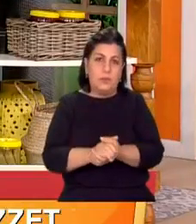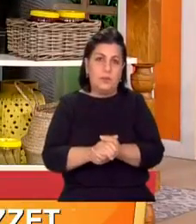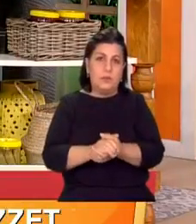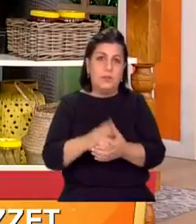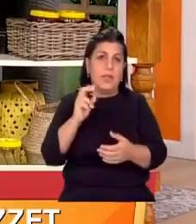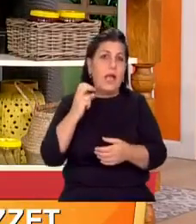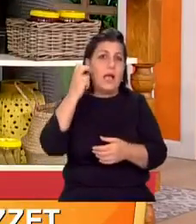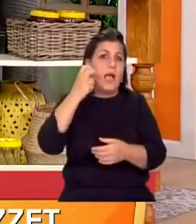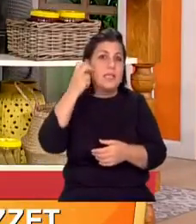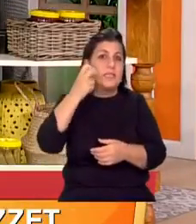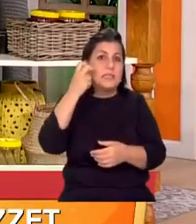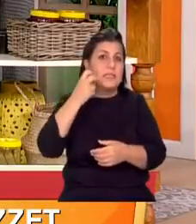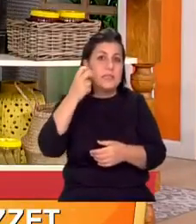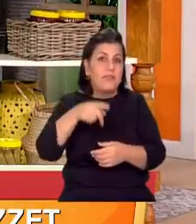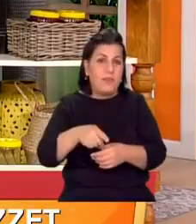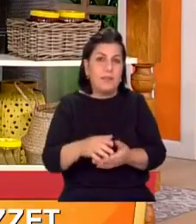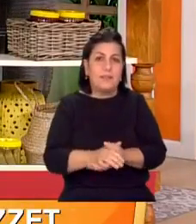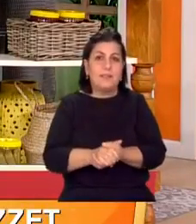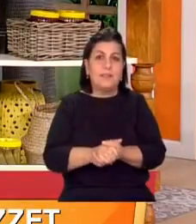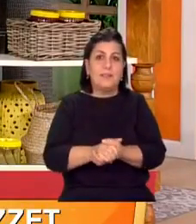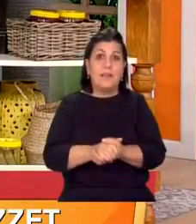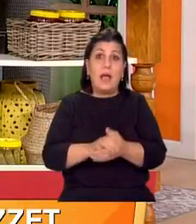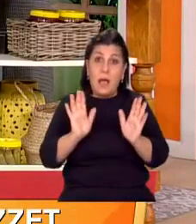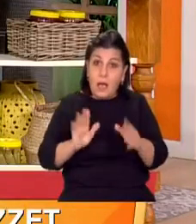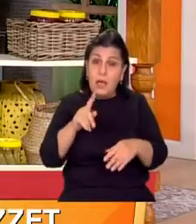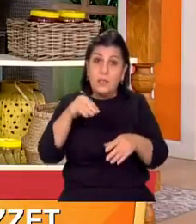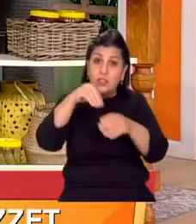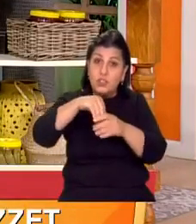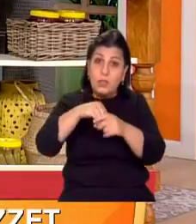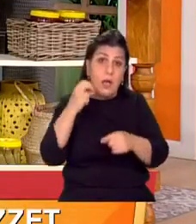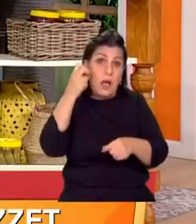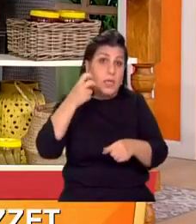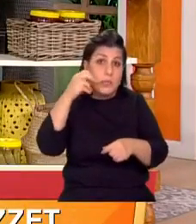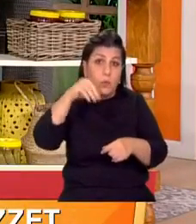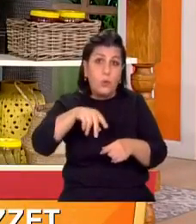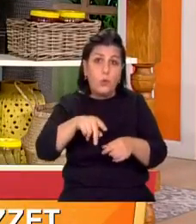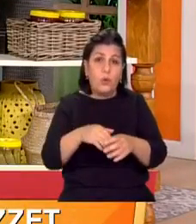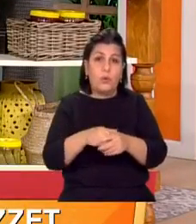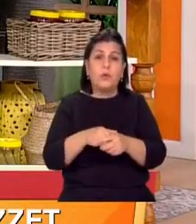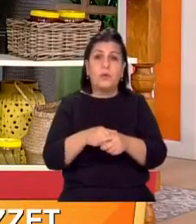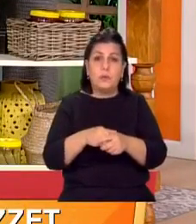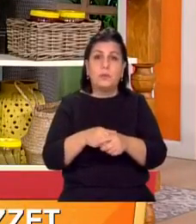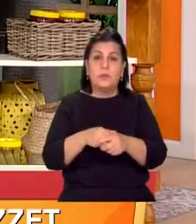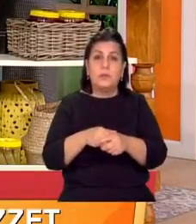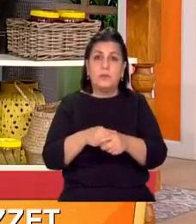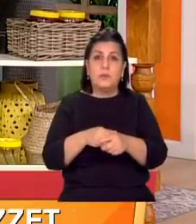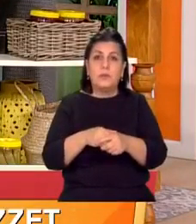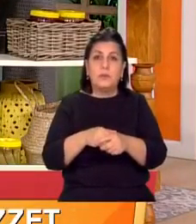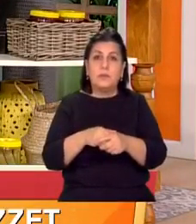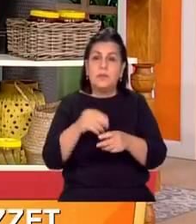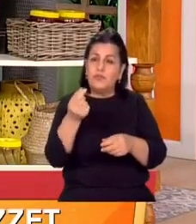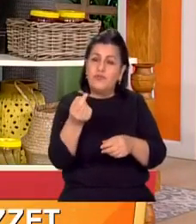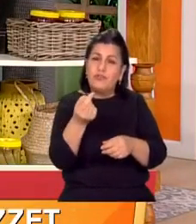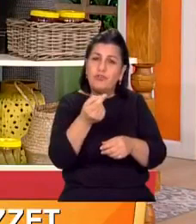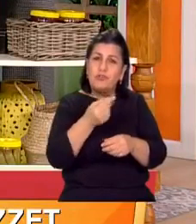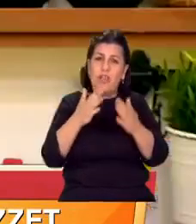kayıtlarımız var bir farklı bir tarif çıkarız Tabii çok ilginç şöyle ince ince doğru